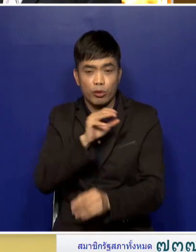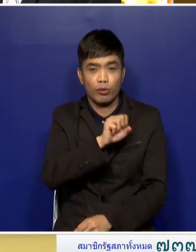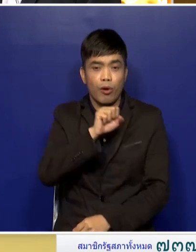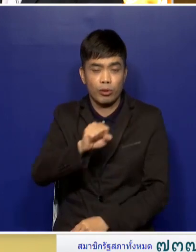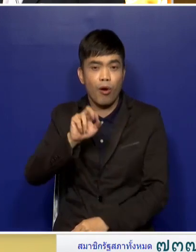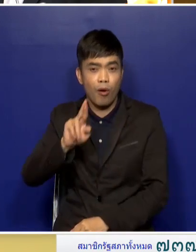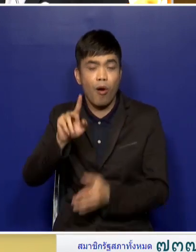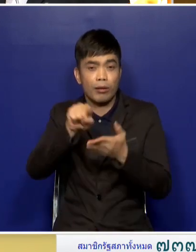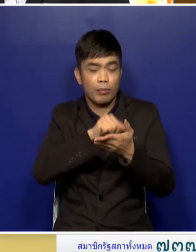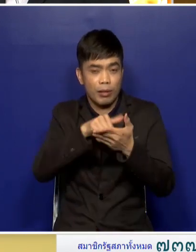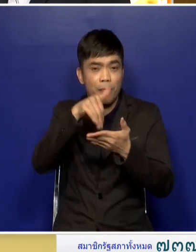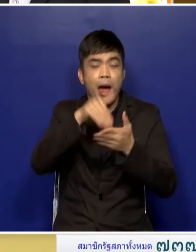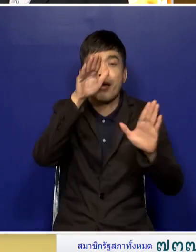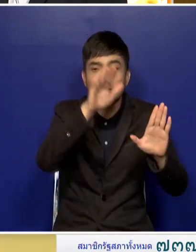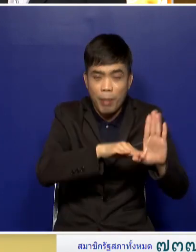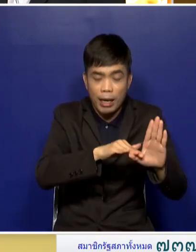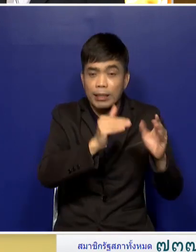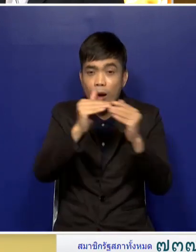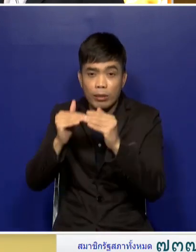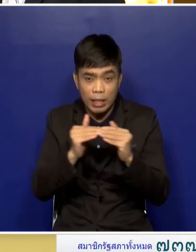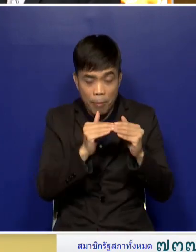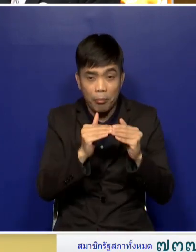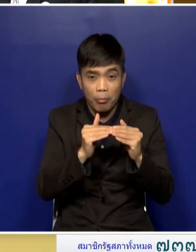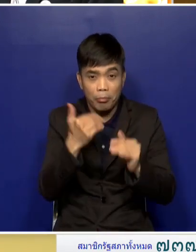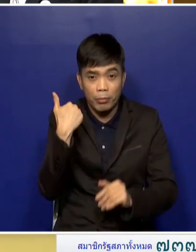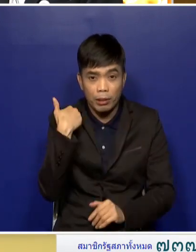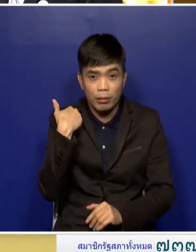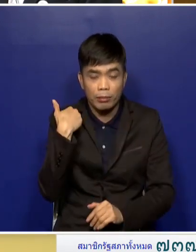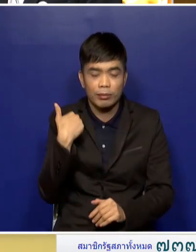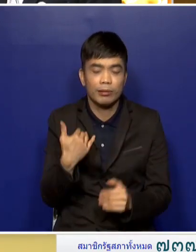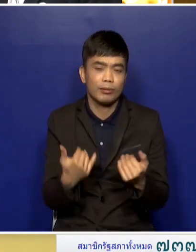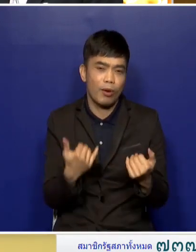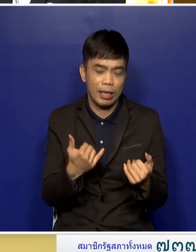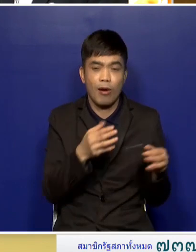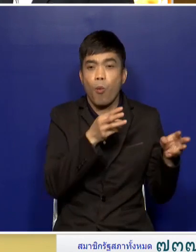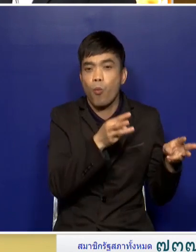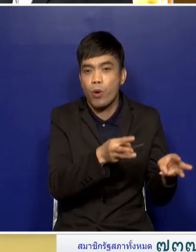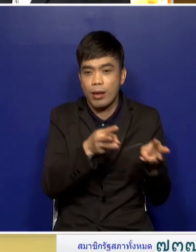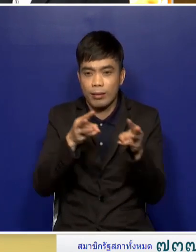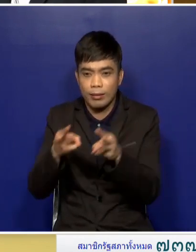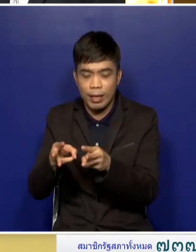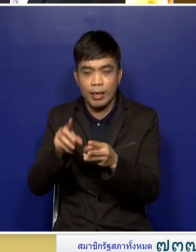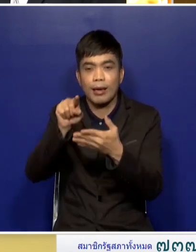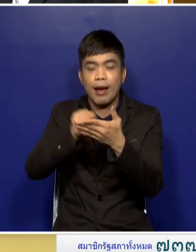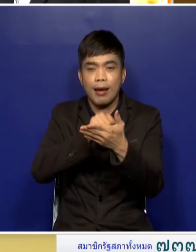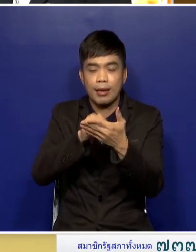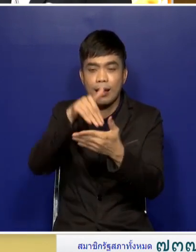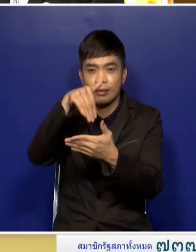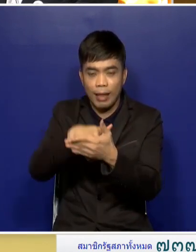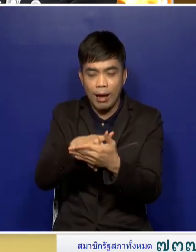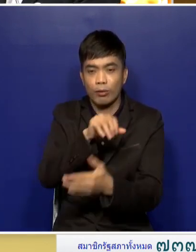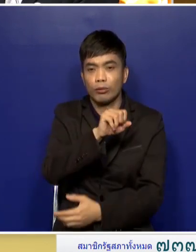วผมวาเรื่องนี้จะยงทำให้กระบวนการได้มาซึ่สอสรอนั้นเต็ไปดวยคำถามว่า